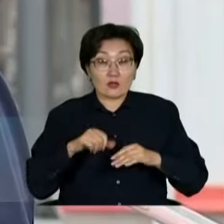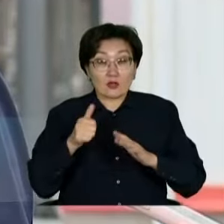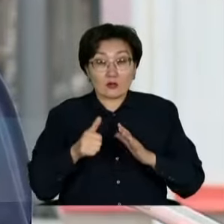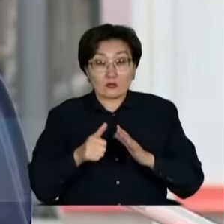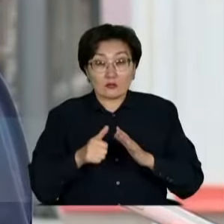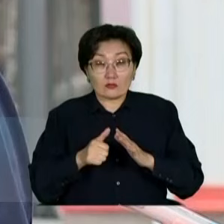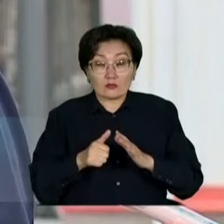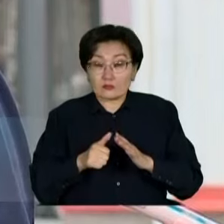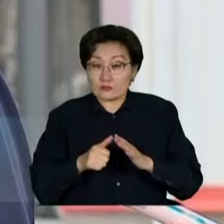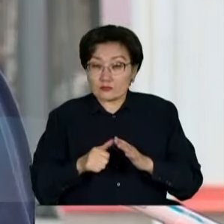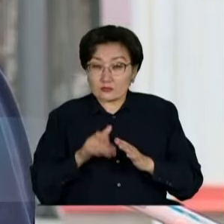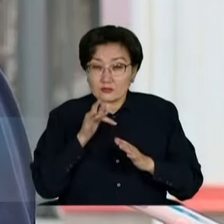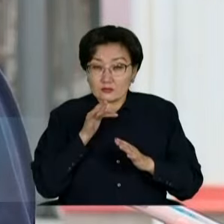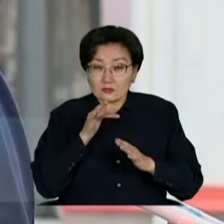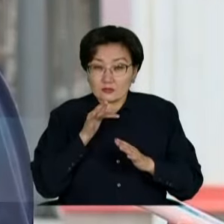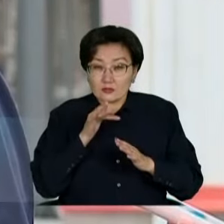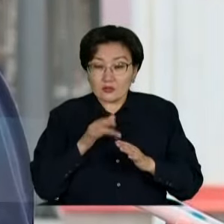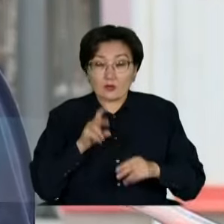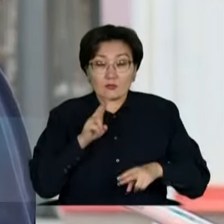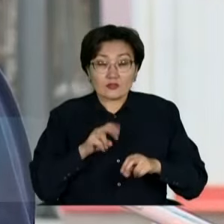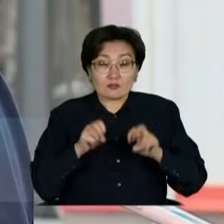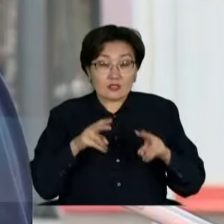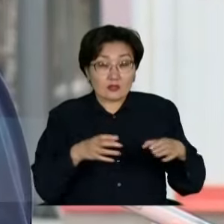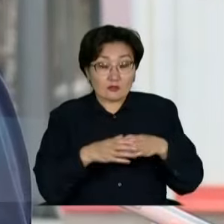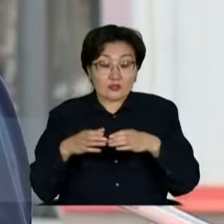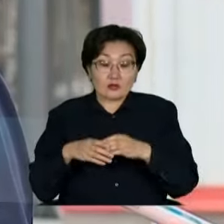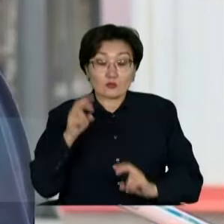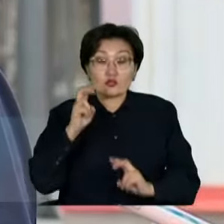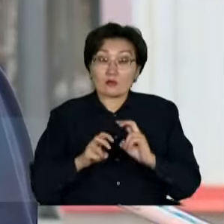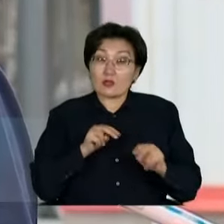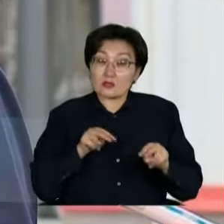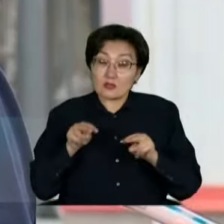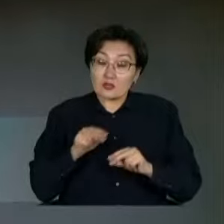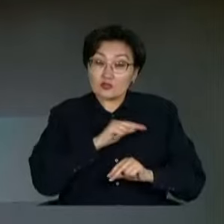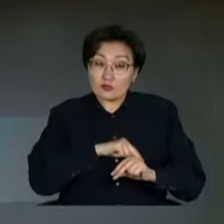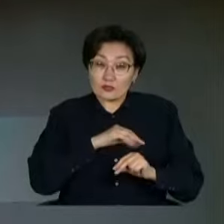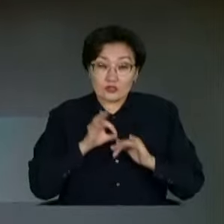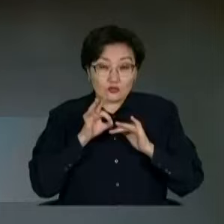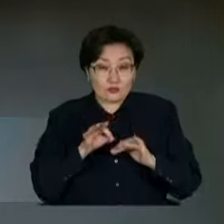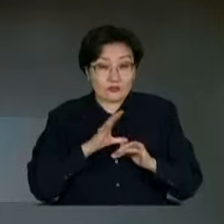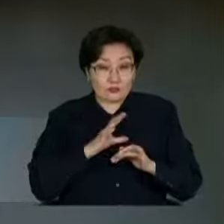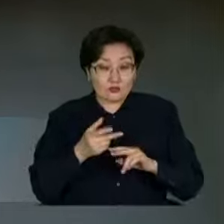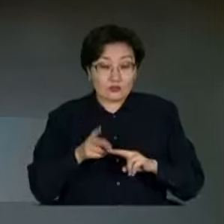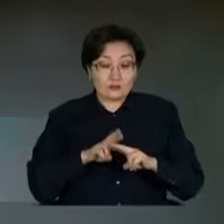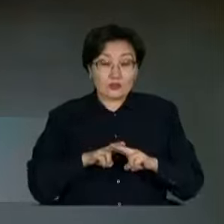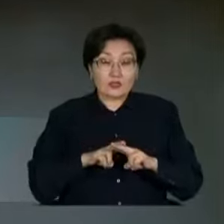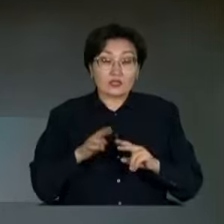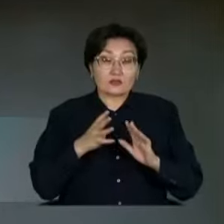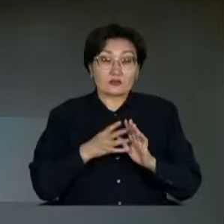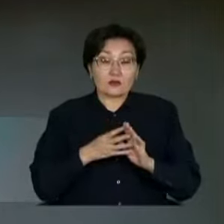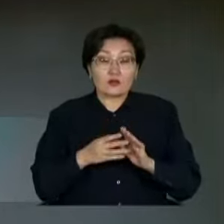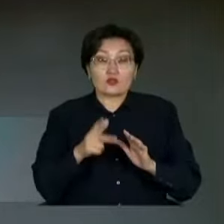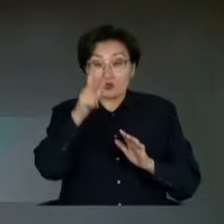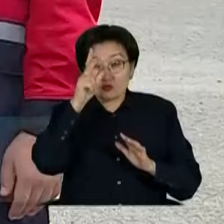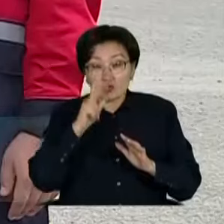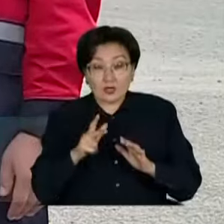уақытта мердігер ұйымдармен өндірістік бақылау жұмыстарын жүргізетінбіз. Ол жаңағыдай 90-ына бір рет.